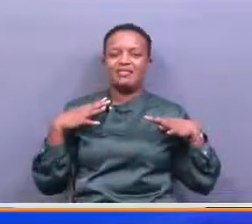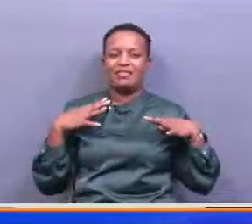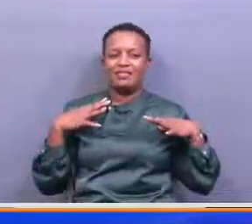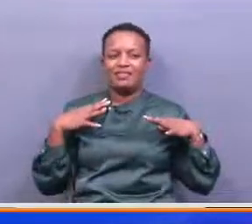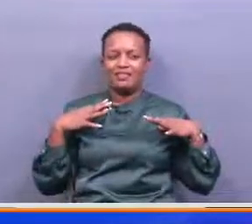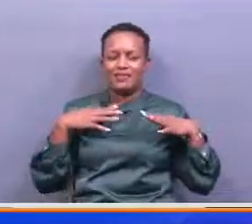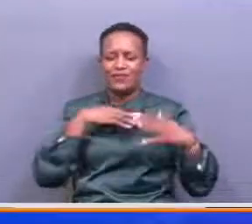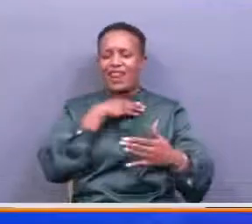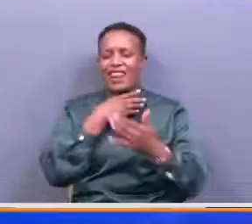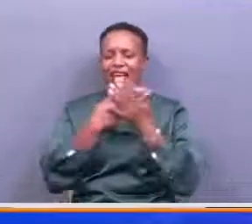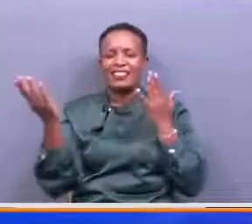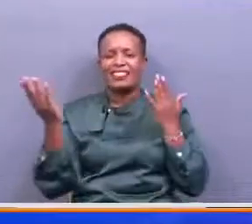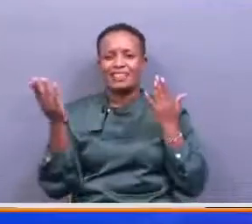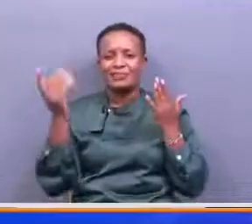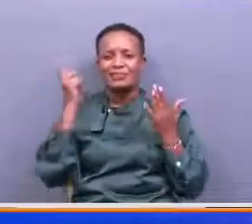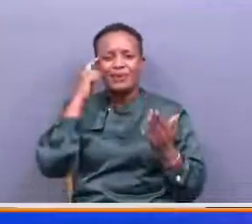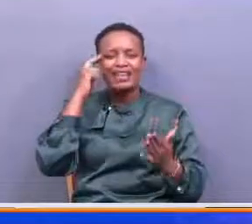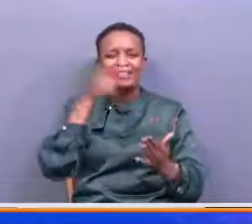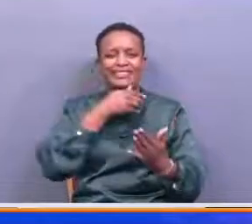for nothing.